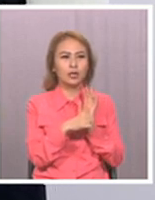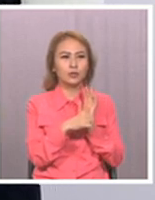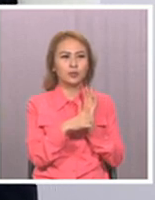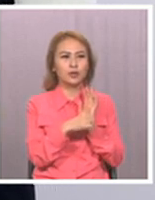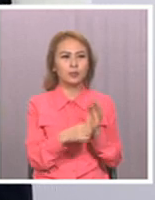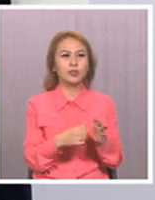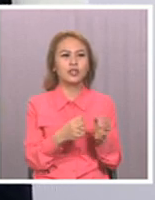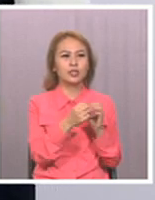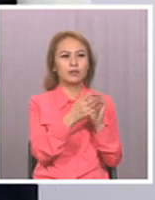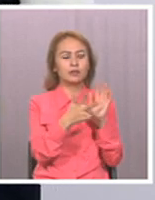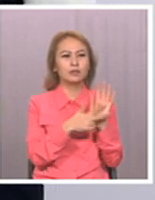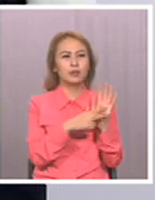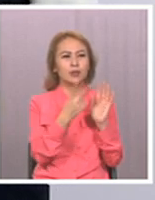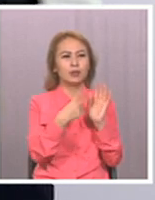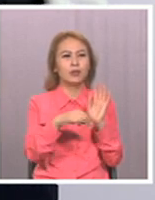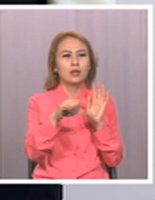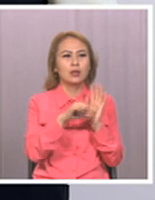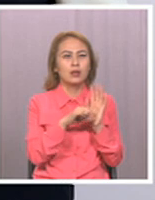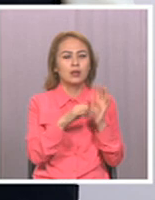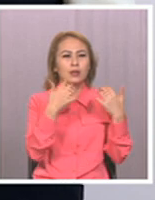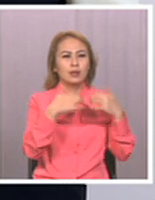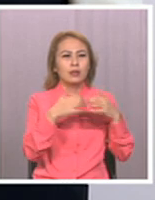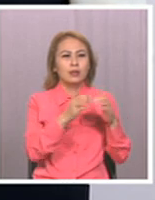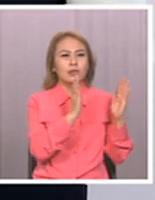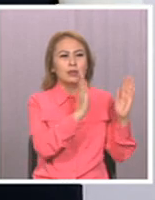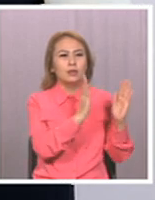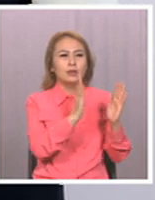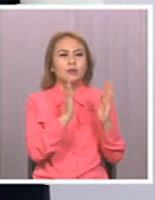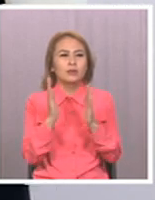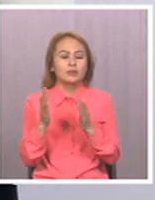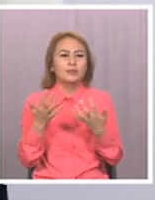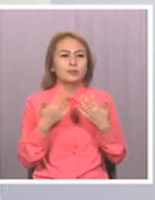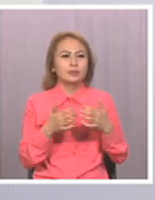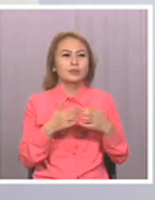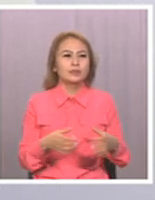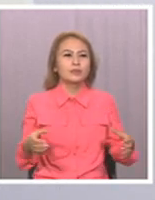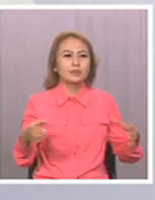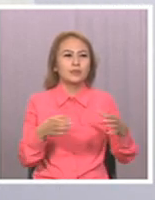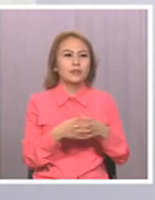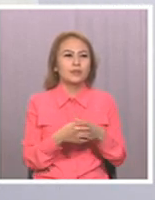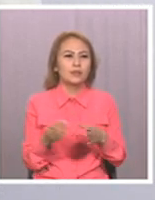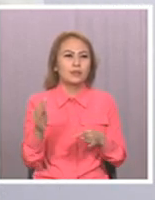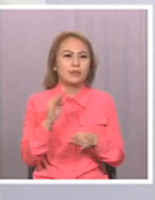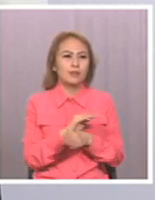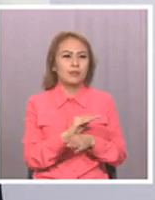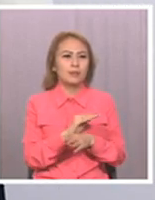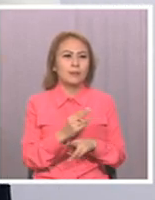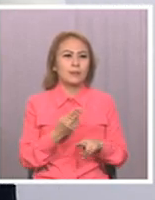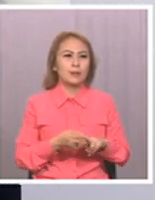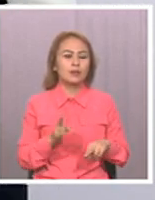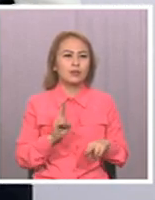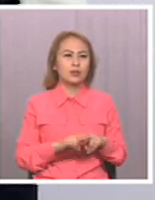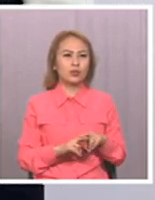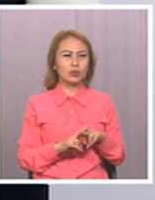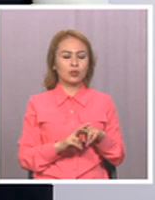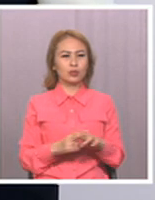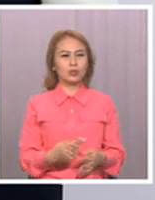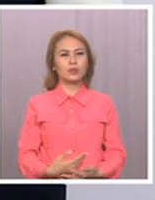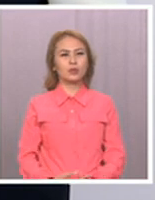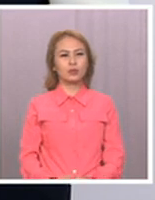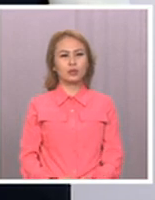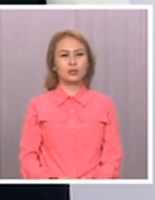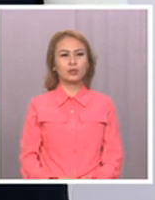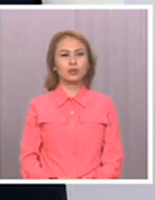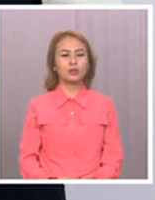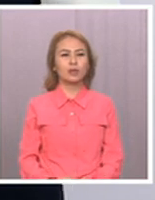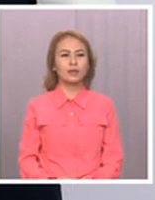анықтама бойынша сандар қатарының модасы дегеніміз осы қатарда ең көп, яғни ең жиі